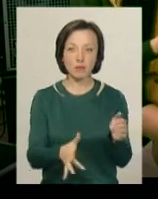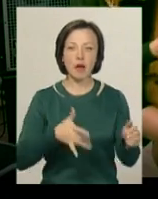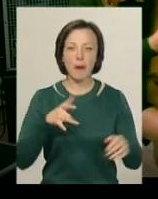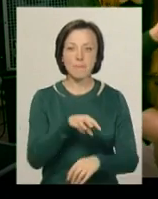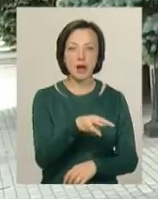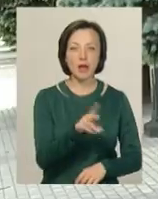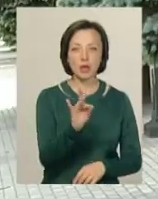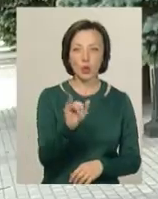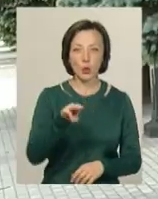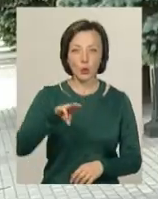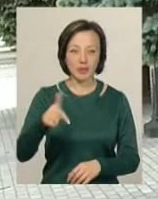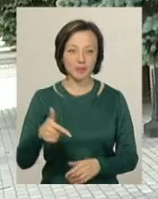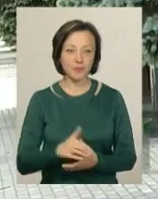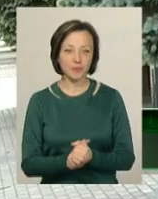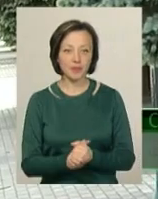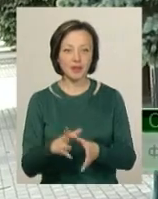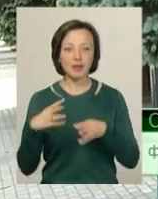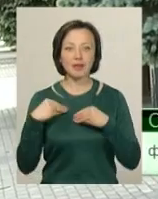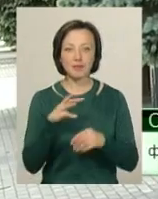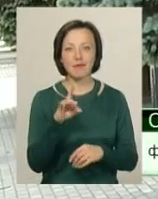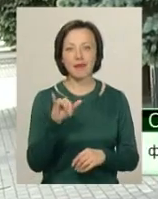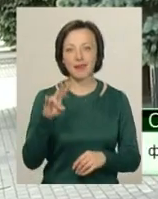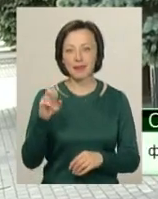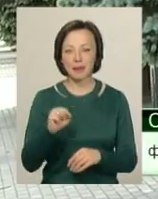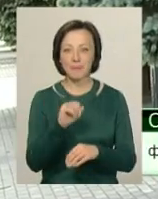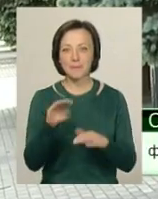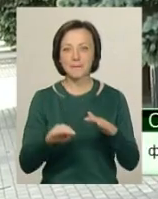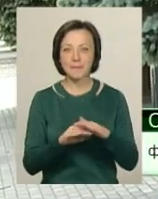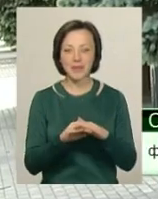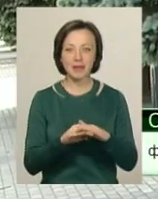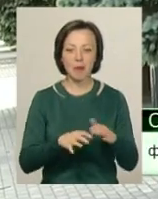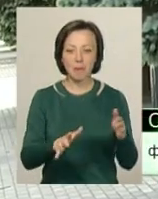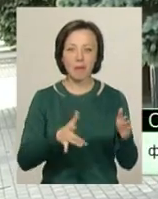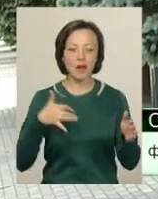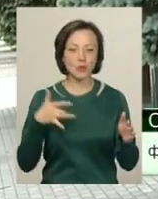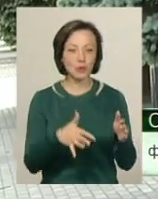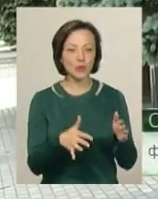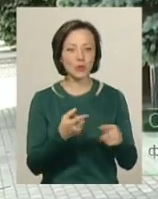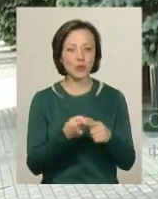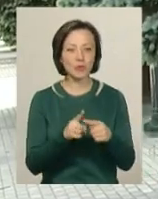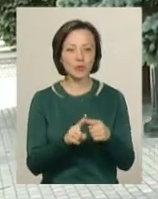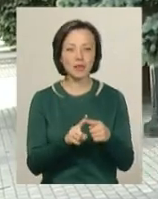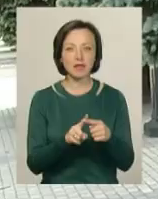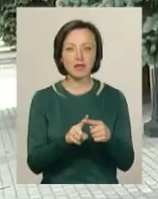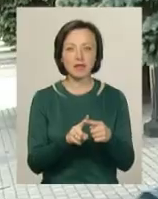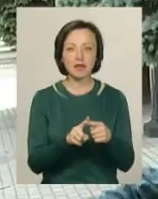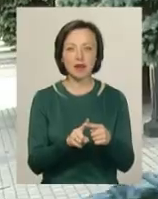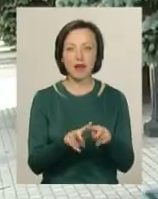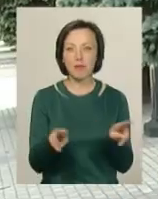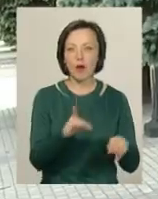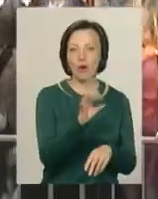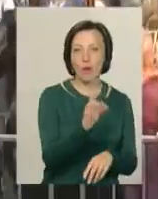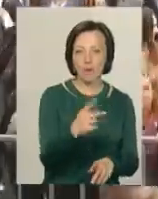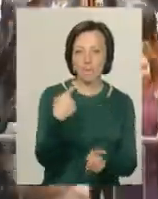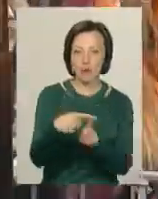Мариною Круть. Разом з Мариною заспіваємо «Восьмий колір». Під бандуру, під акомпанемент типу рок плюс